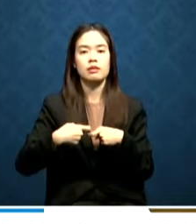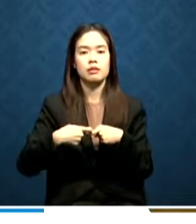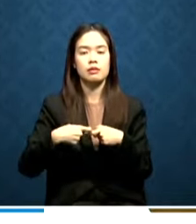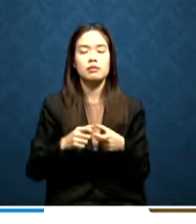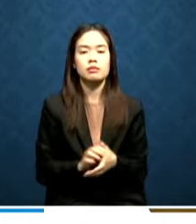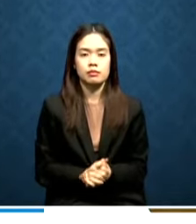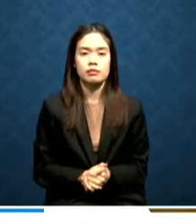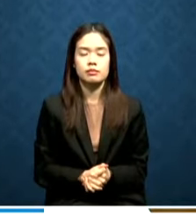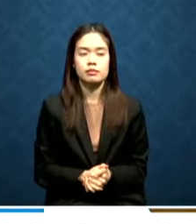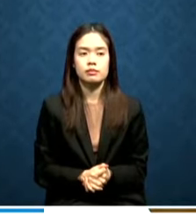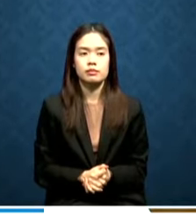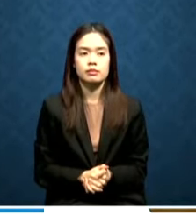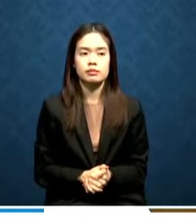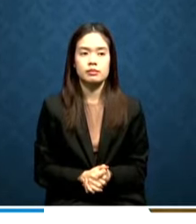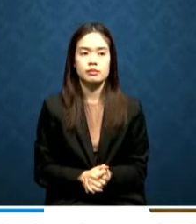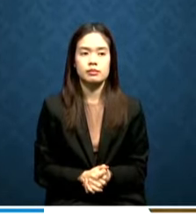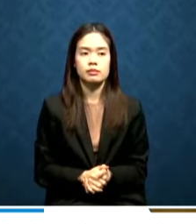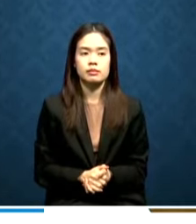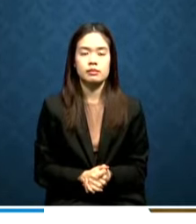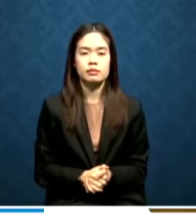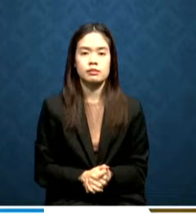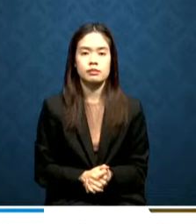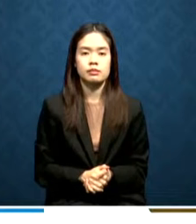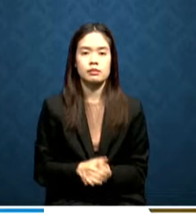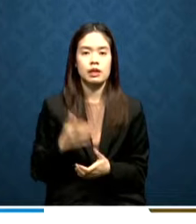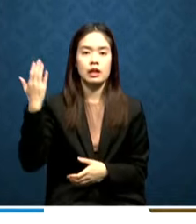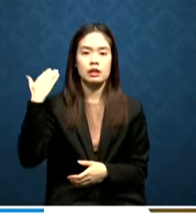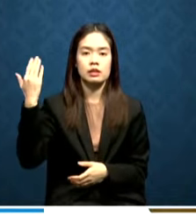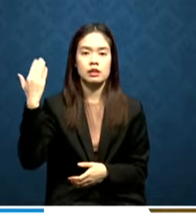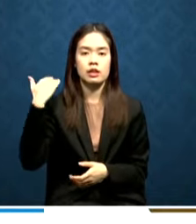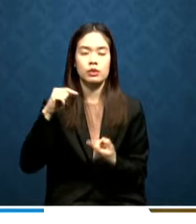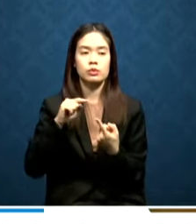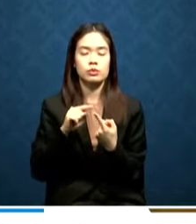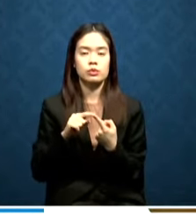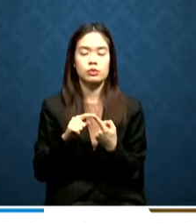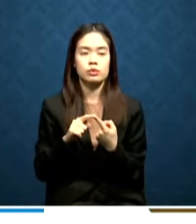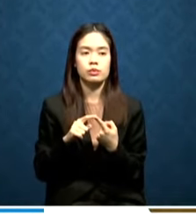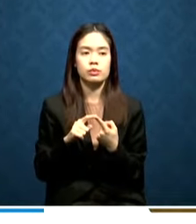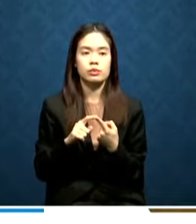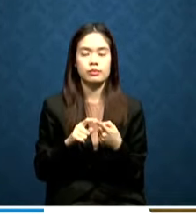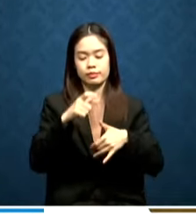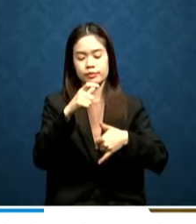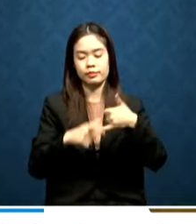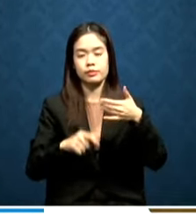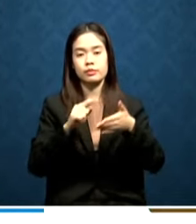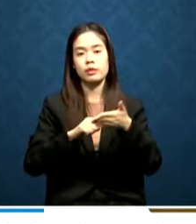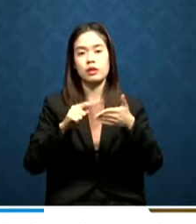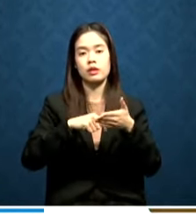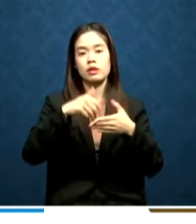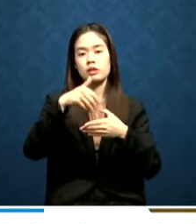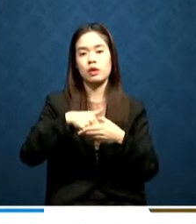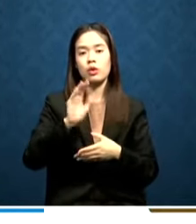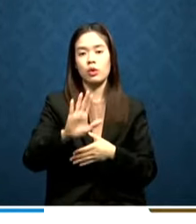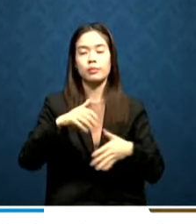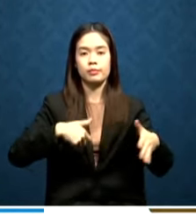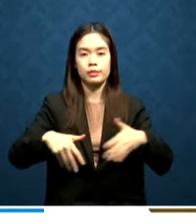ได้เนี่ยคราวที่แล้วเนี่ยนะครับท่านจะเห็นว่าในทางการพฤติกรรมการเลือกตั้งของประชาชนเนี่ยเข